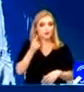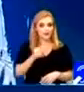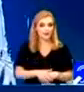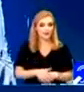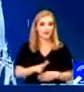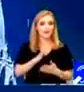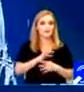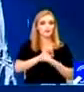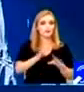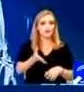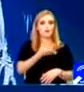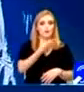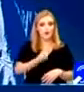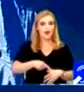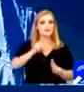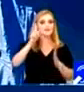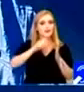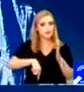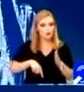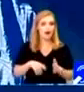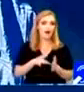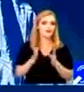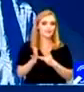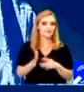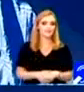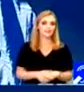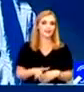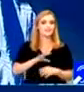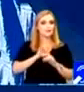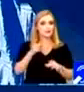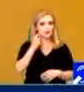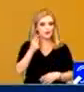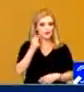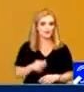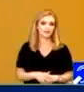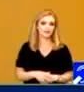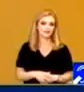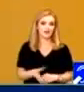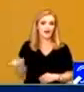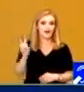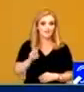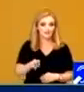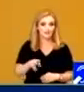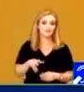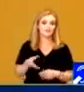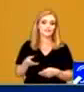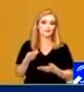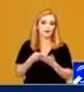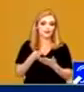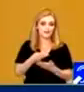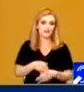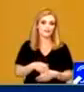deci o sărbătoare foarte bună, religioasă, și anume sărbătoarea mierii, probajnia se spune. Am venit cu miere de albini,